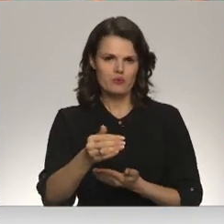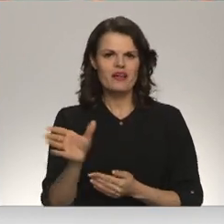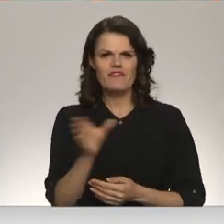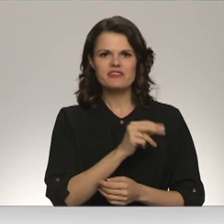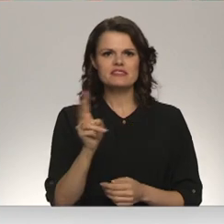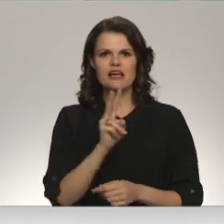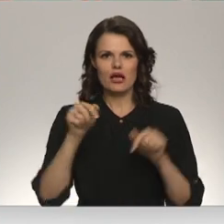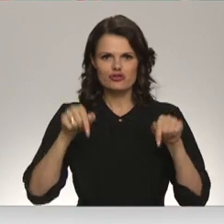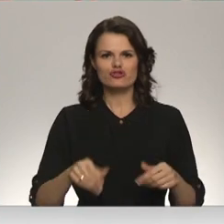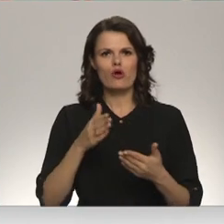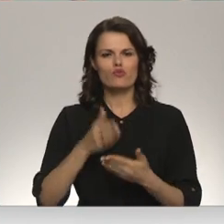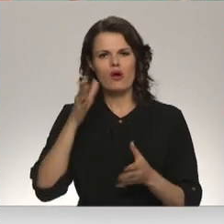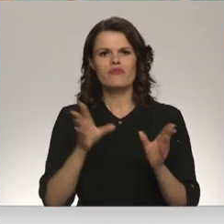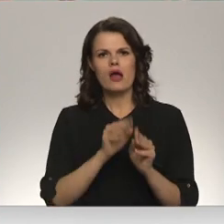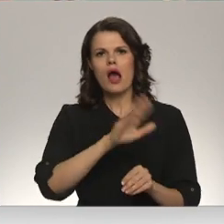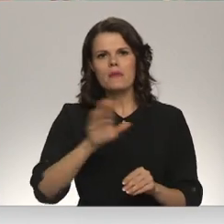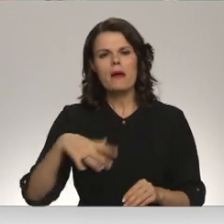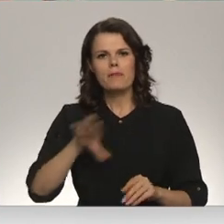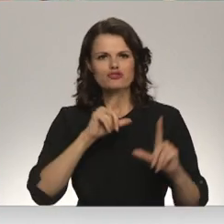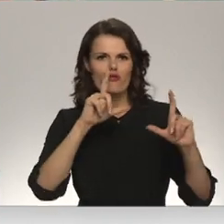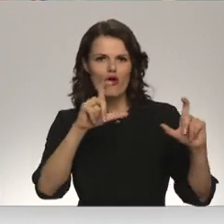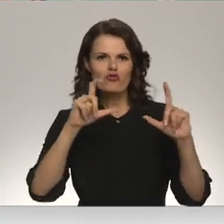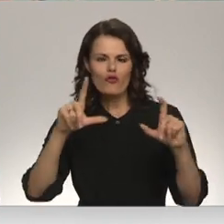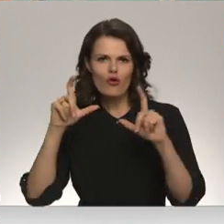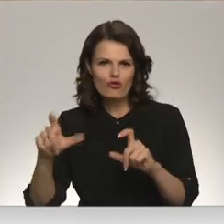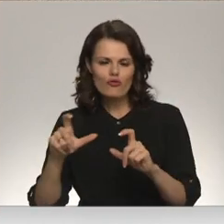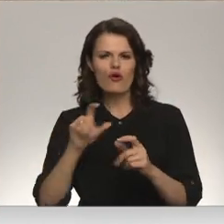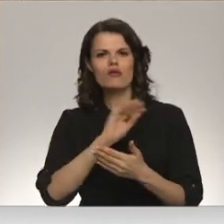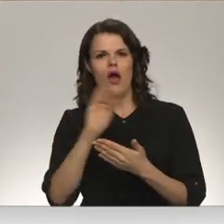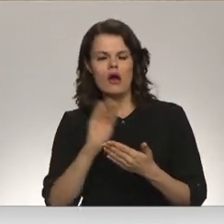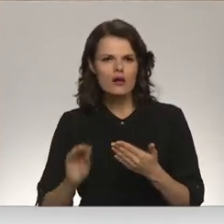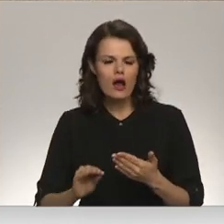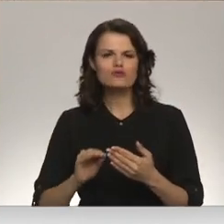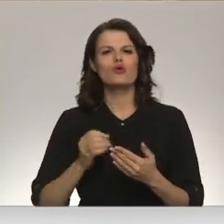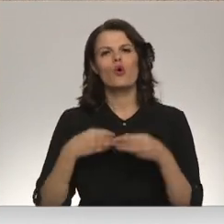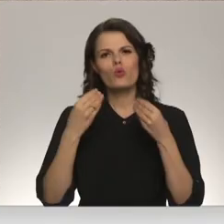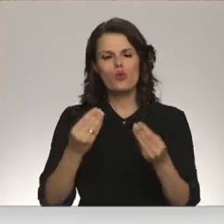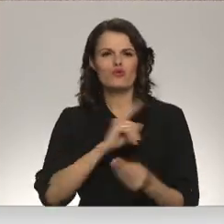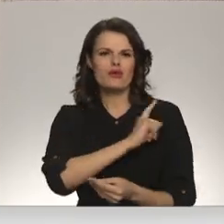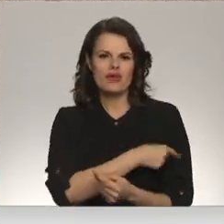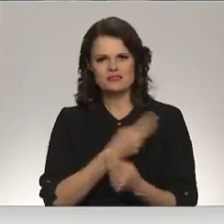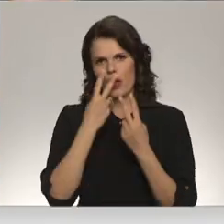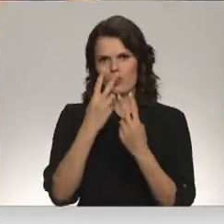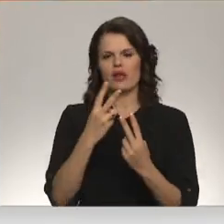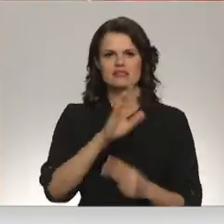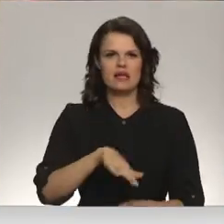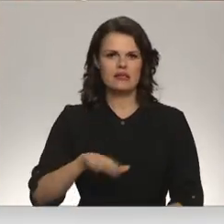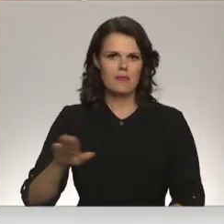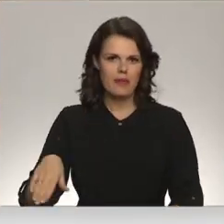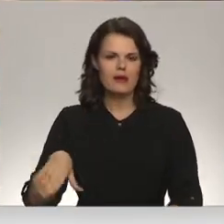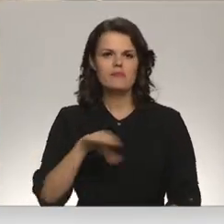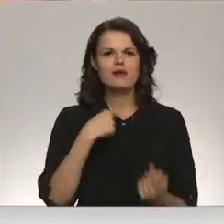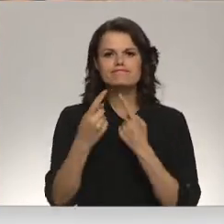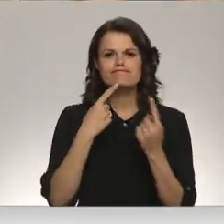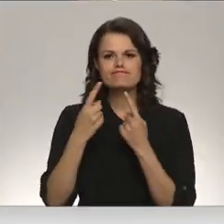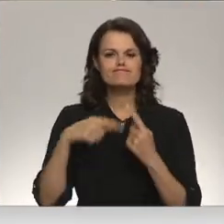te notiek ar bērniem, es fiksēju fotogrāfijās un rakstu ar vārdiem. Dodu viņiem iespēju redzēt bērnus. Mūsu uzrunātie